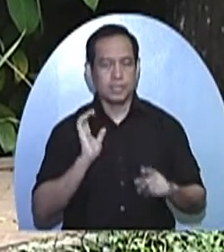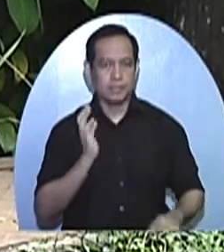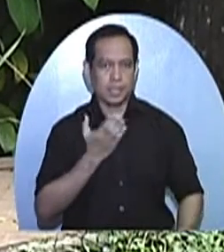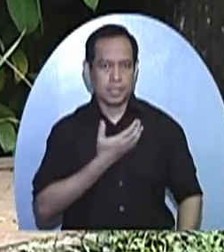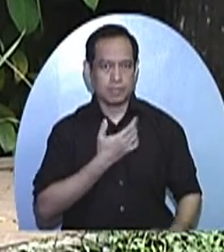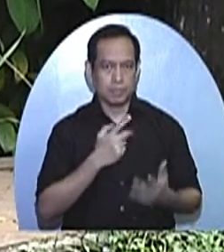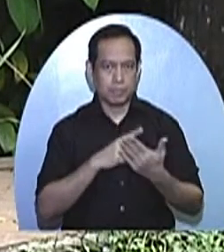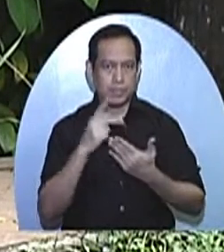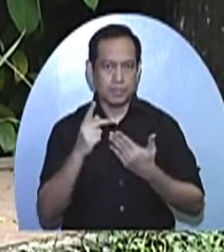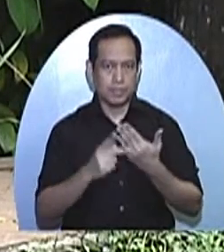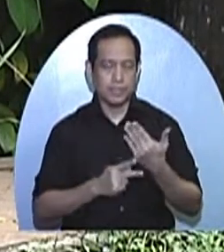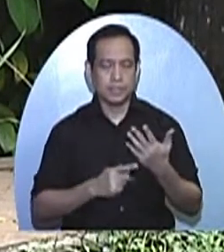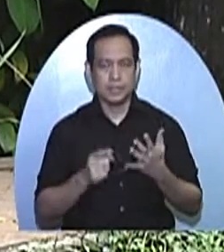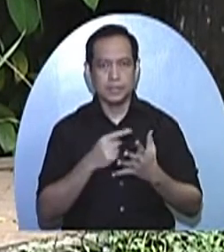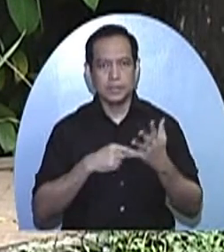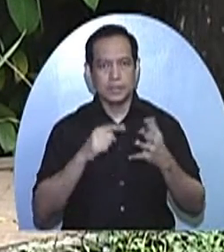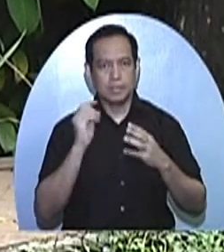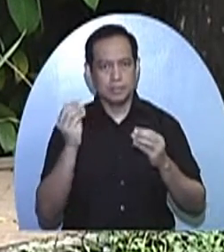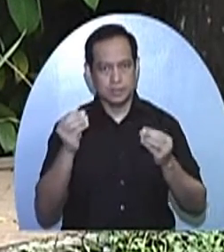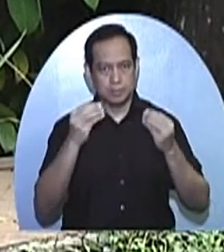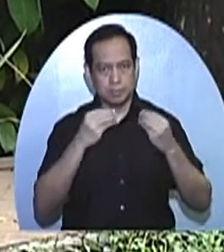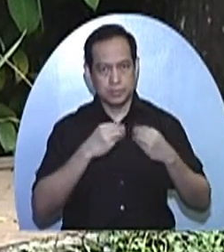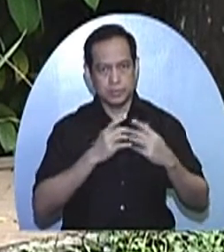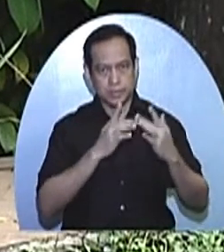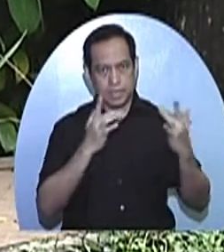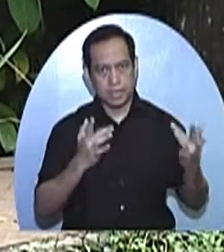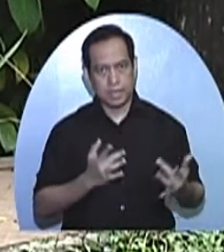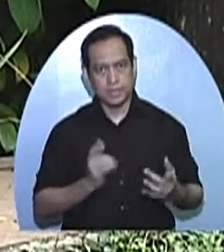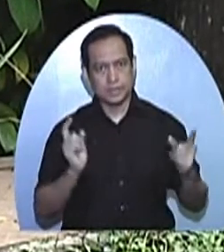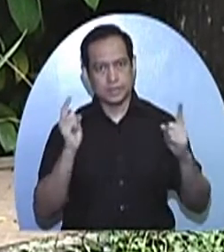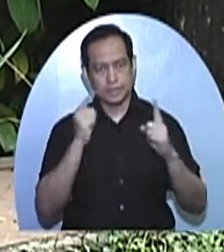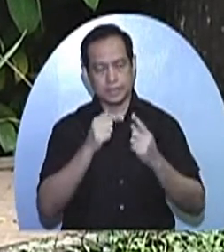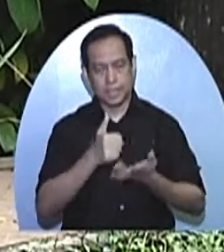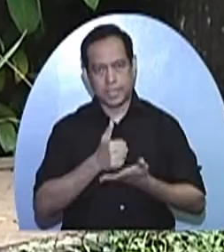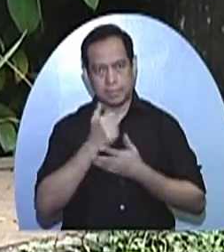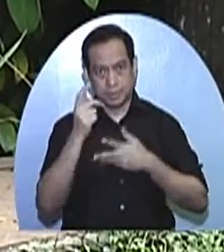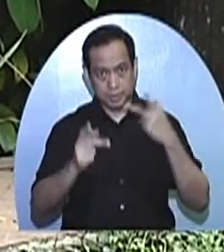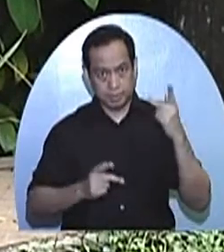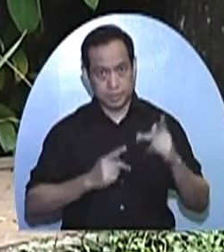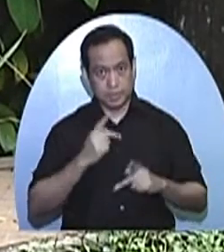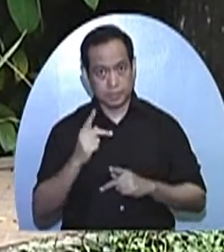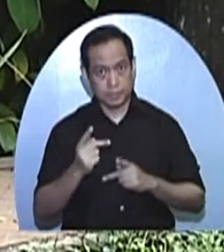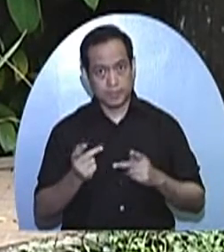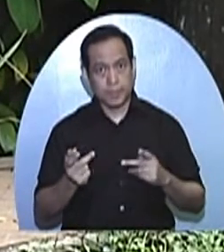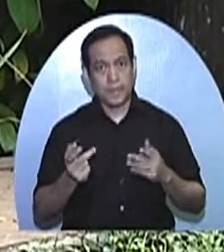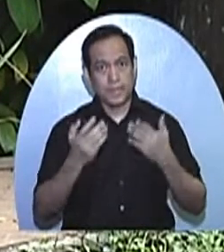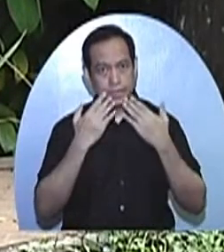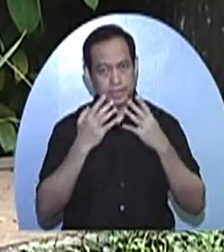ng aming programa. Lagi po sana nating isa puso ang diwa ng pagtulong